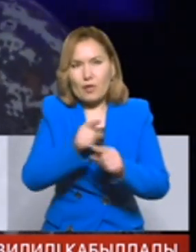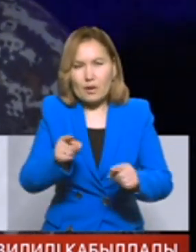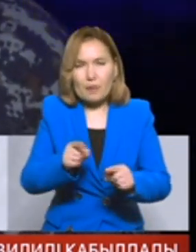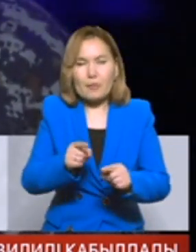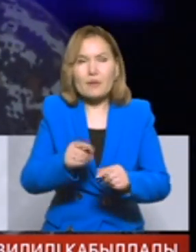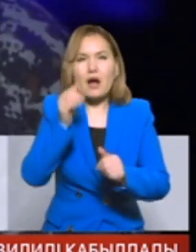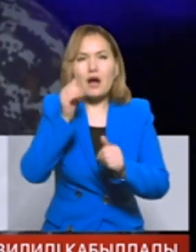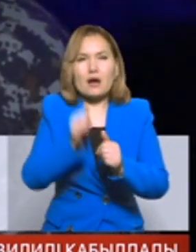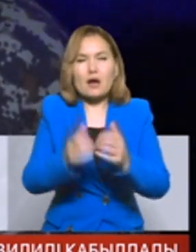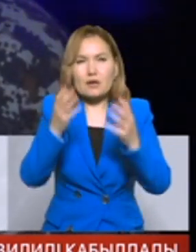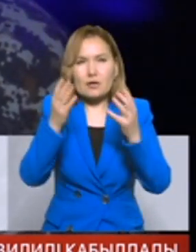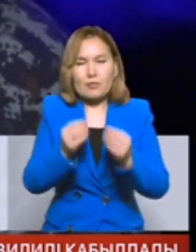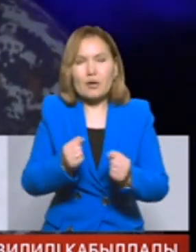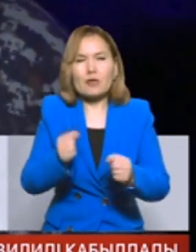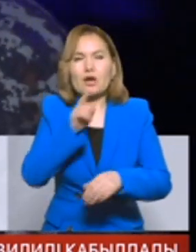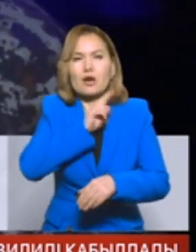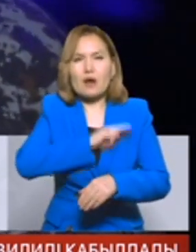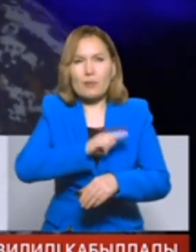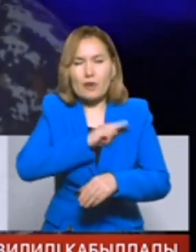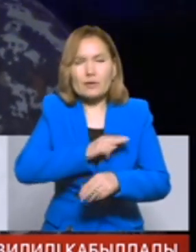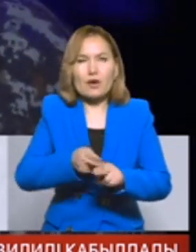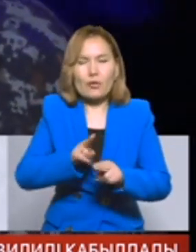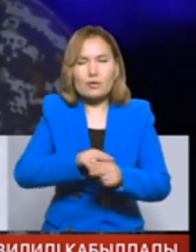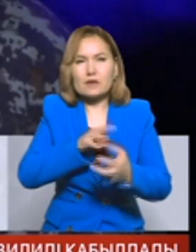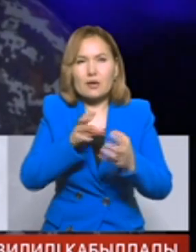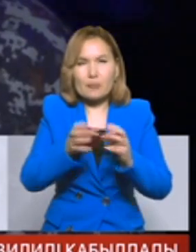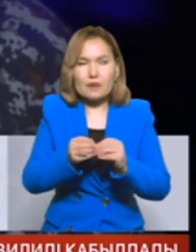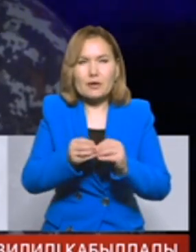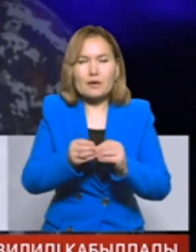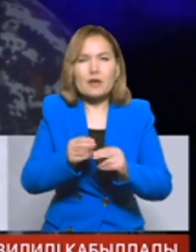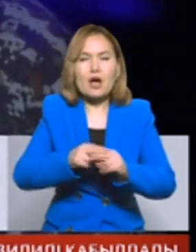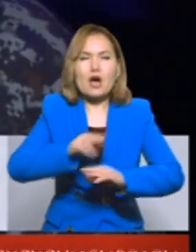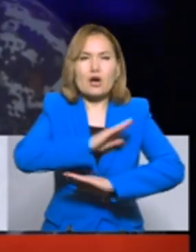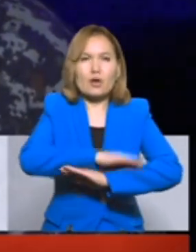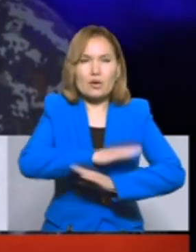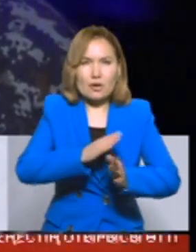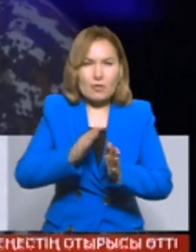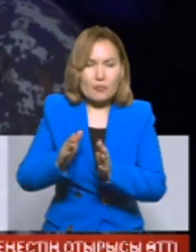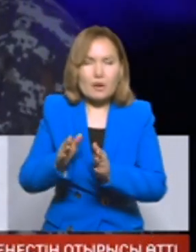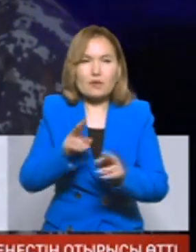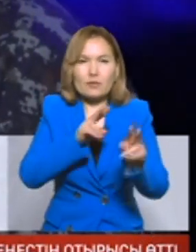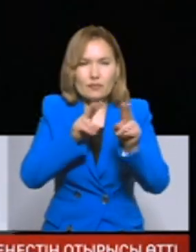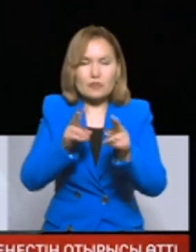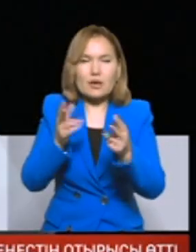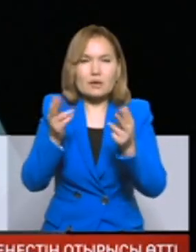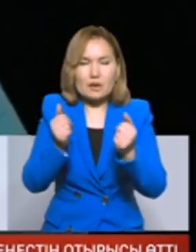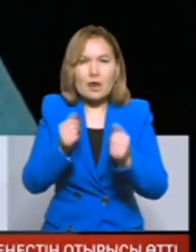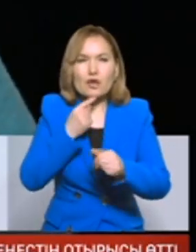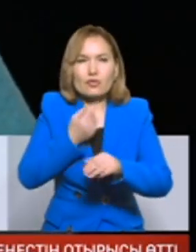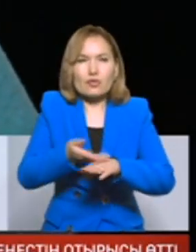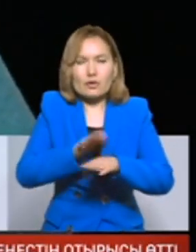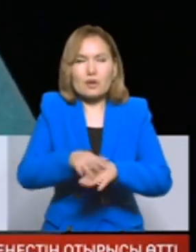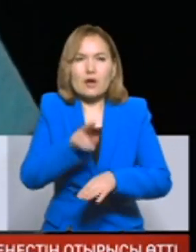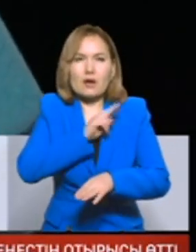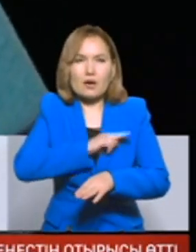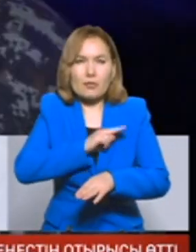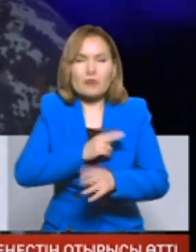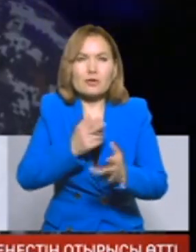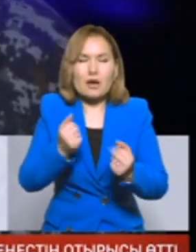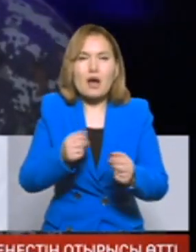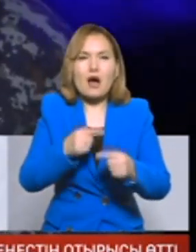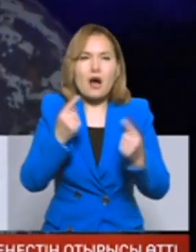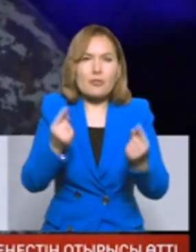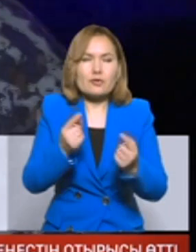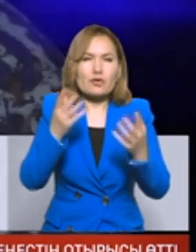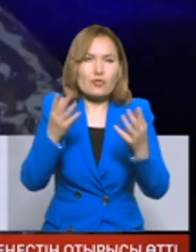күні мен түні жұмыс істеп жатырмыз. Соған қарамастан енді жұмыс қиындау жай күнге қарағанда.